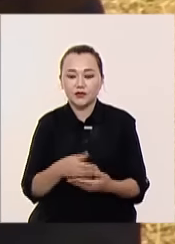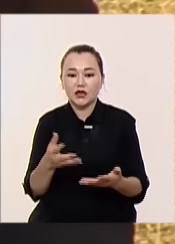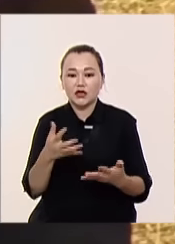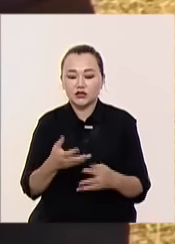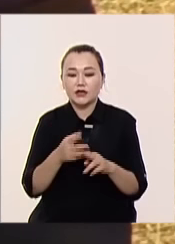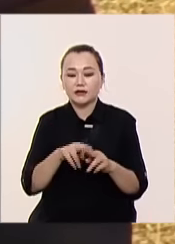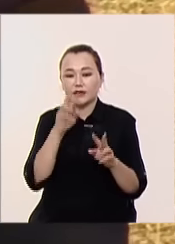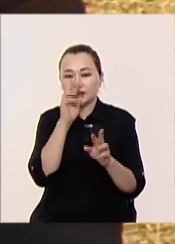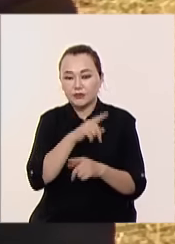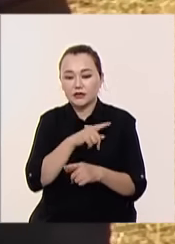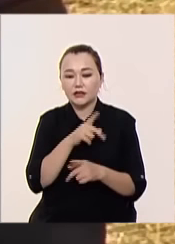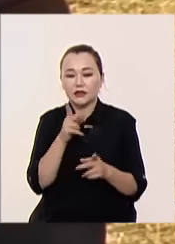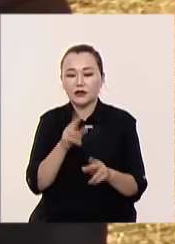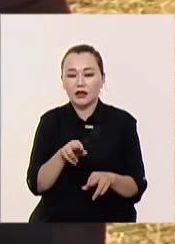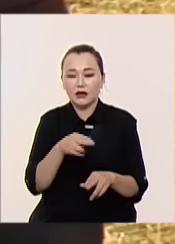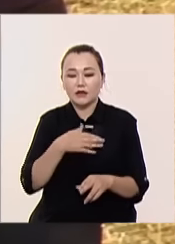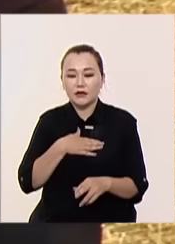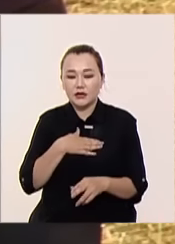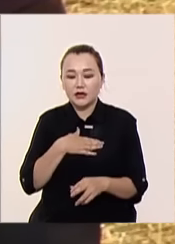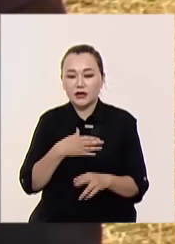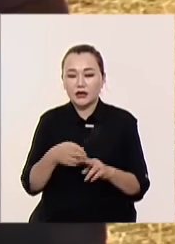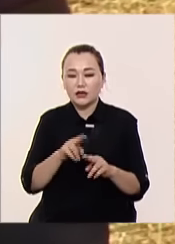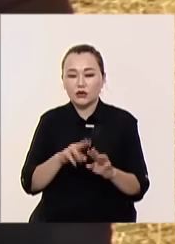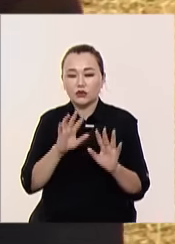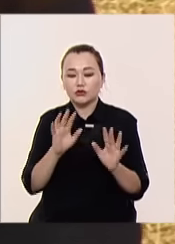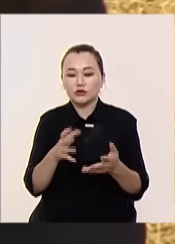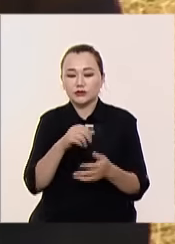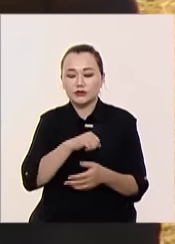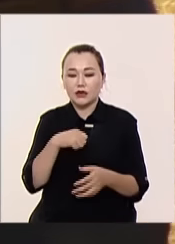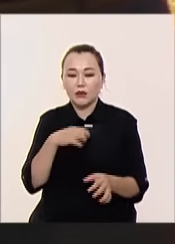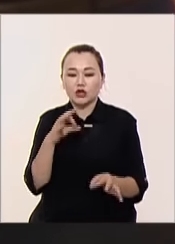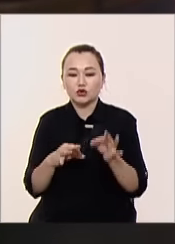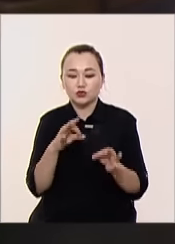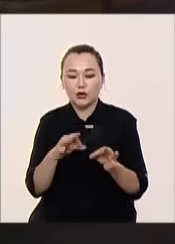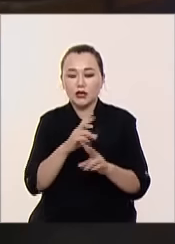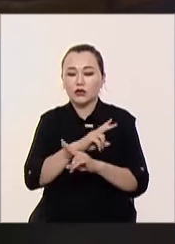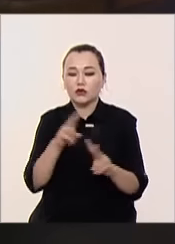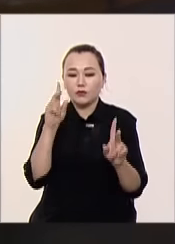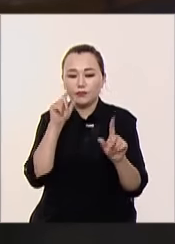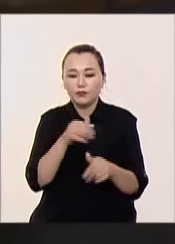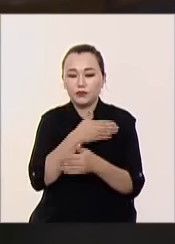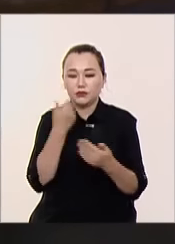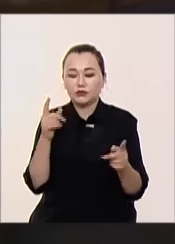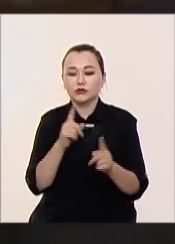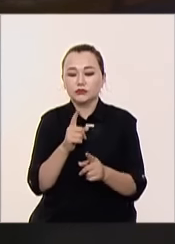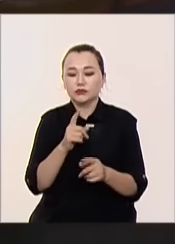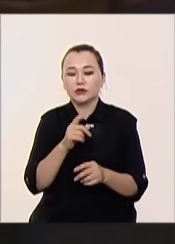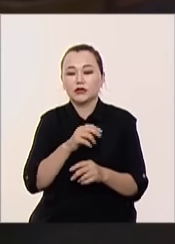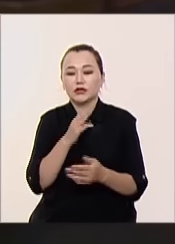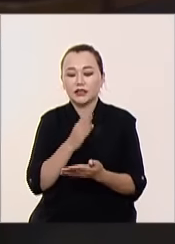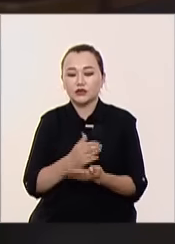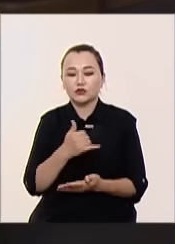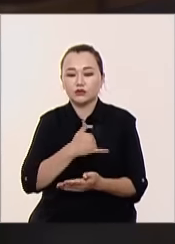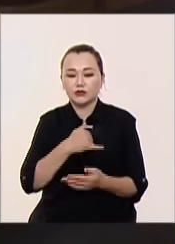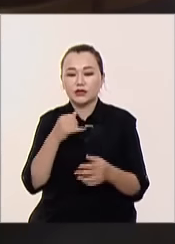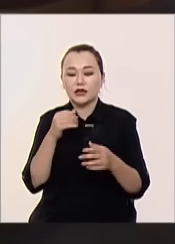Конечно, это неправильно. Для меня это произошел самосуд. Как бы никто не имеет права, что бы ни было, как бы ни было, есть у нас